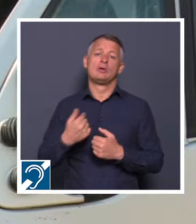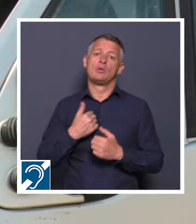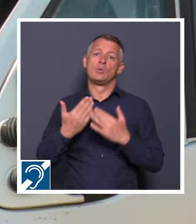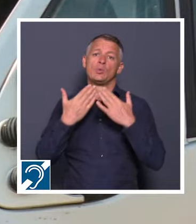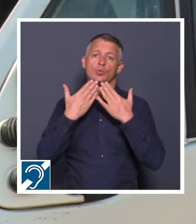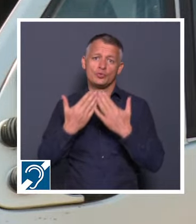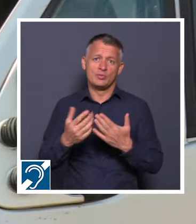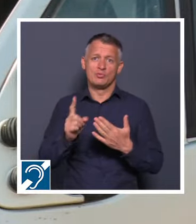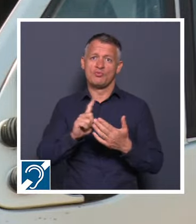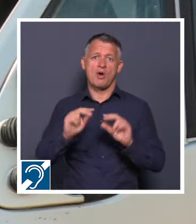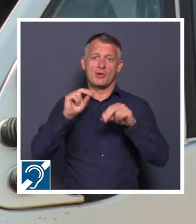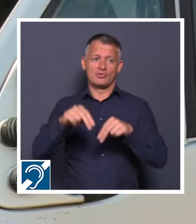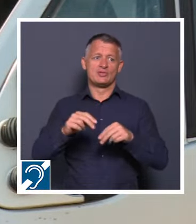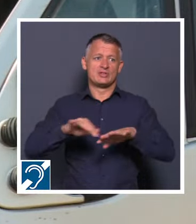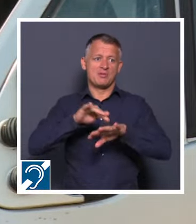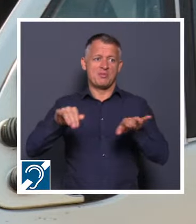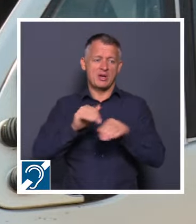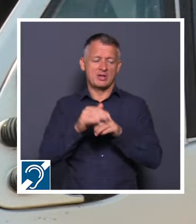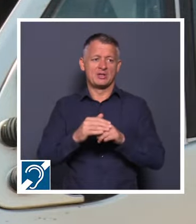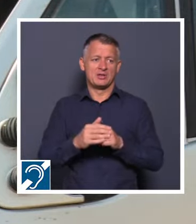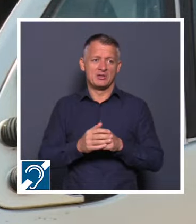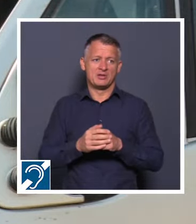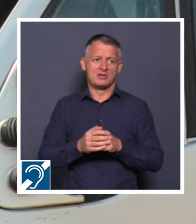în mare, că eu am scăpat că m-a luat